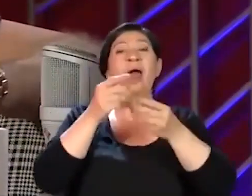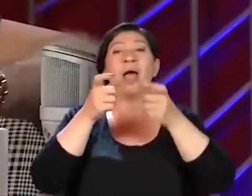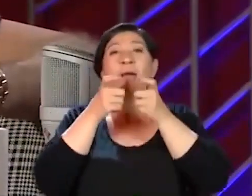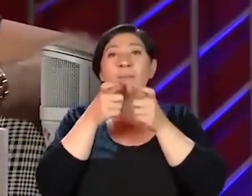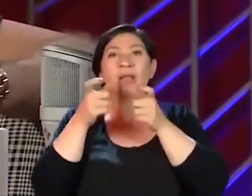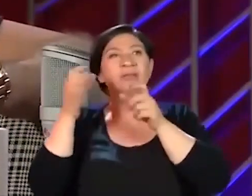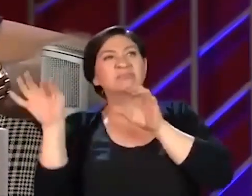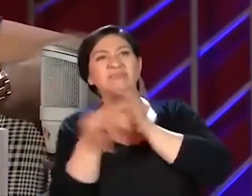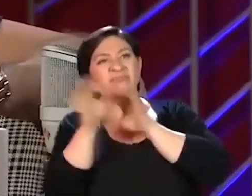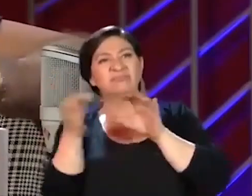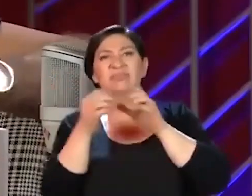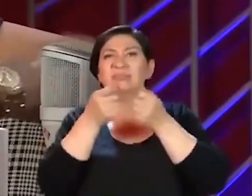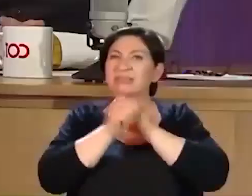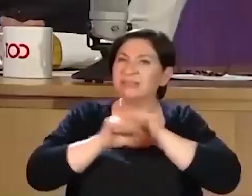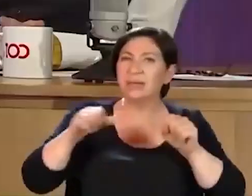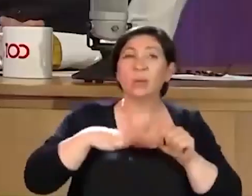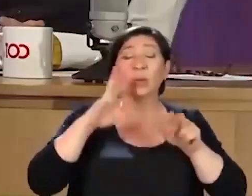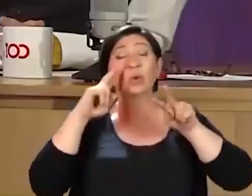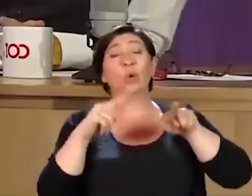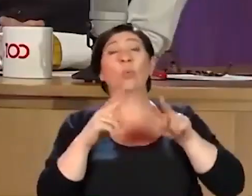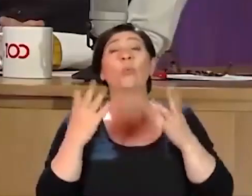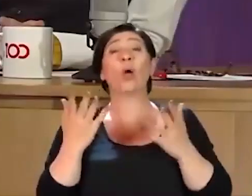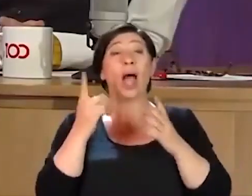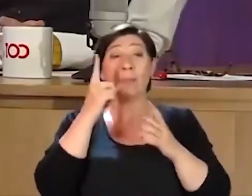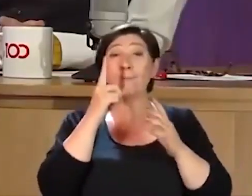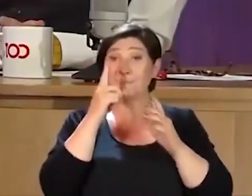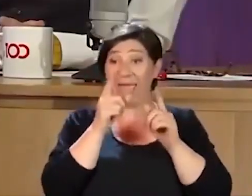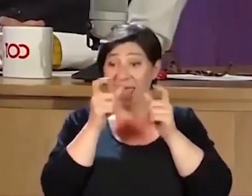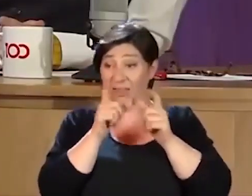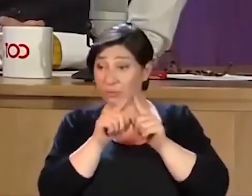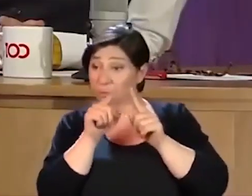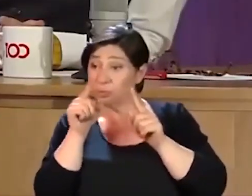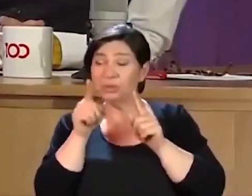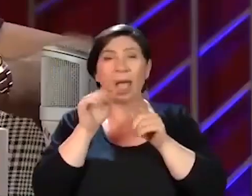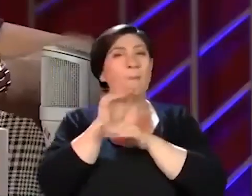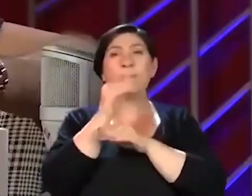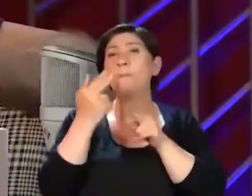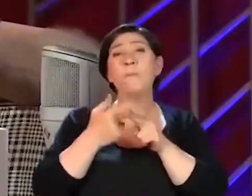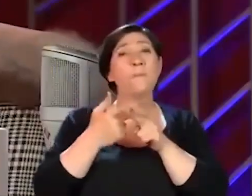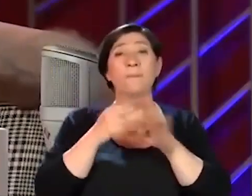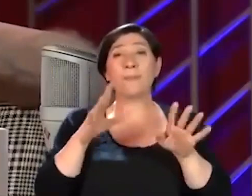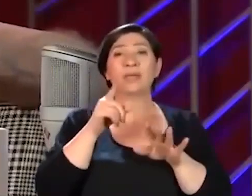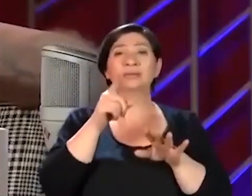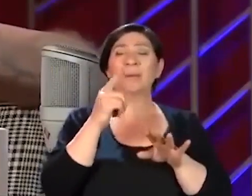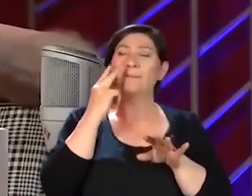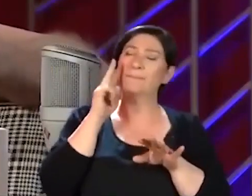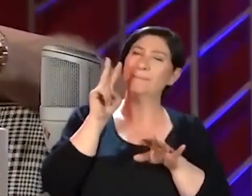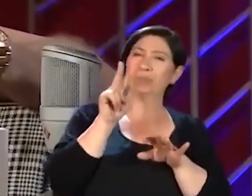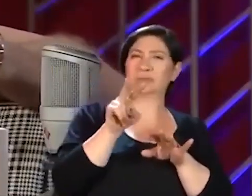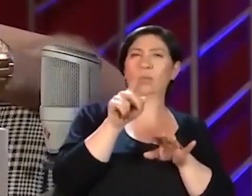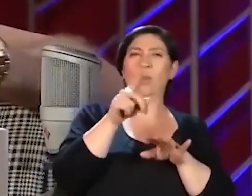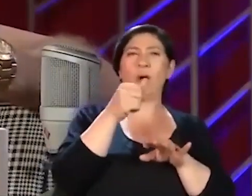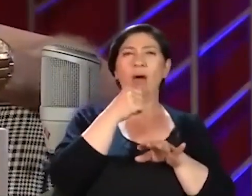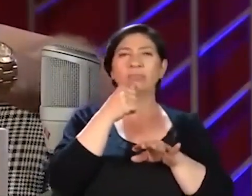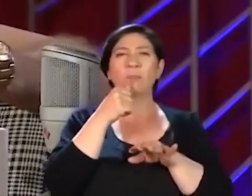ekmeğimizle oynayanlar ve bunları Kimse göremiyor ama bir noktadan sonra siz bunları yaşamış bir insan olursanız size baktığın zaman